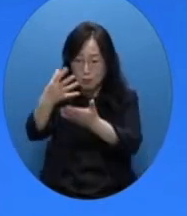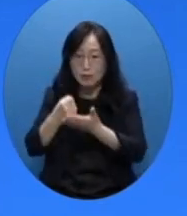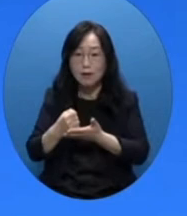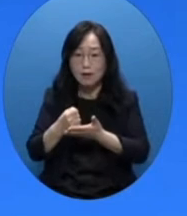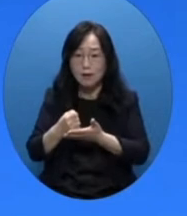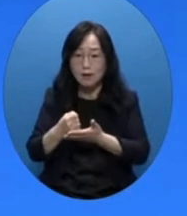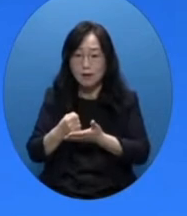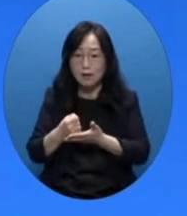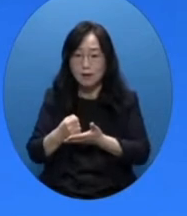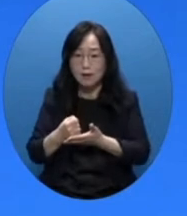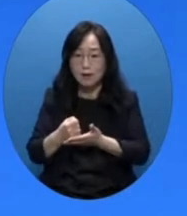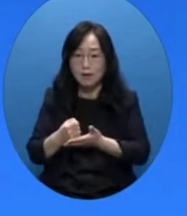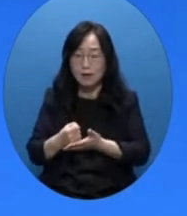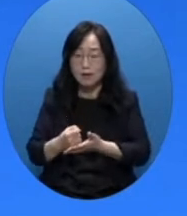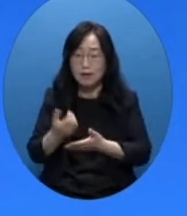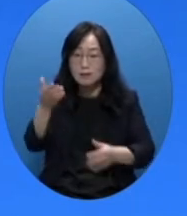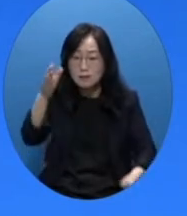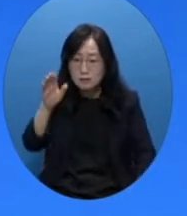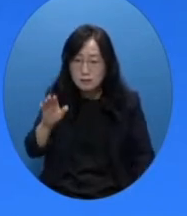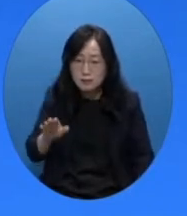2차 세계대전 이후